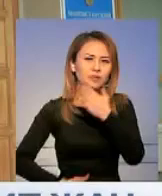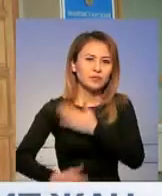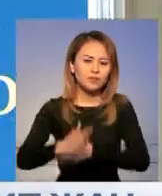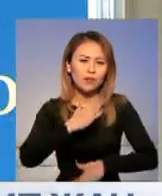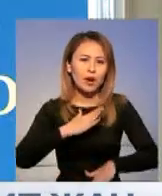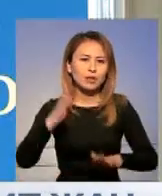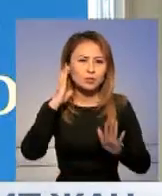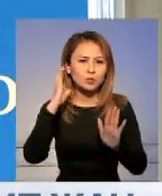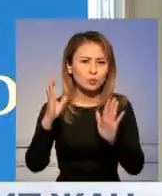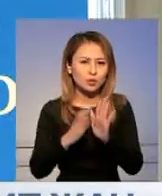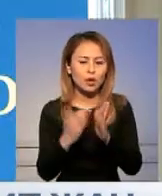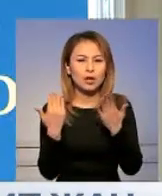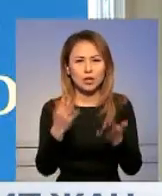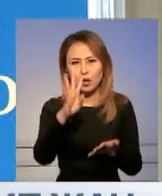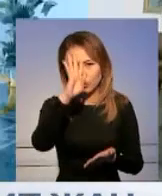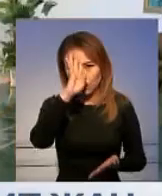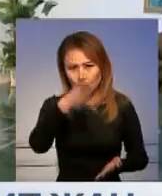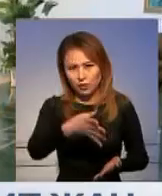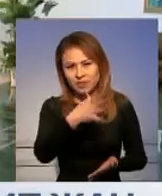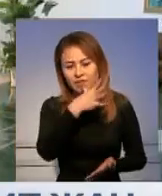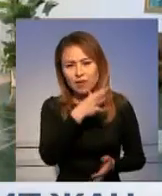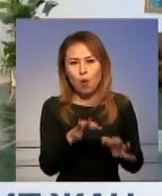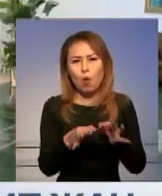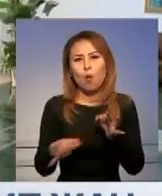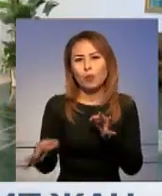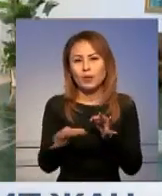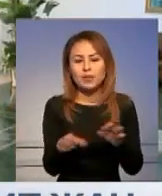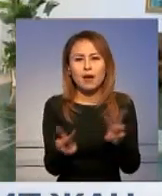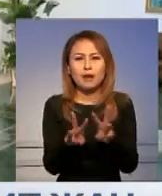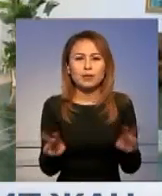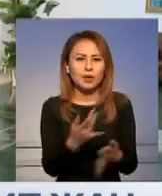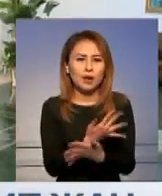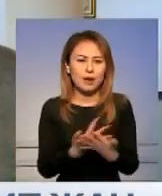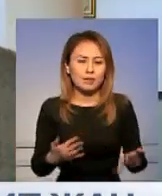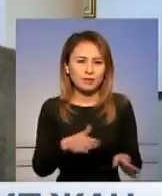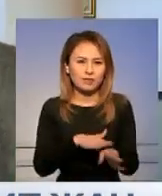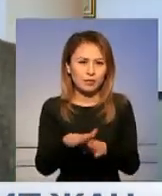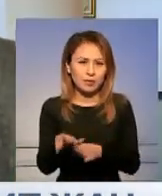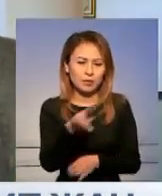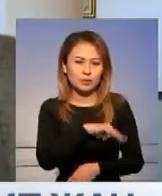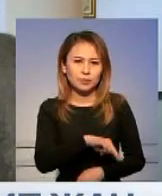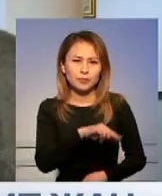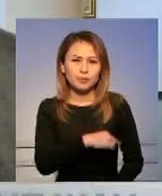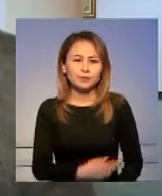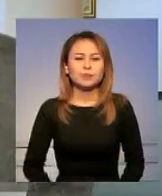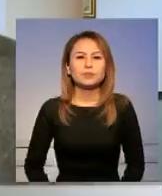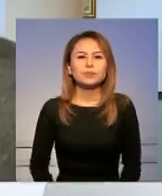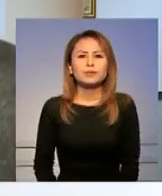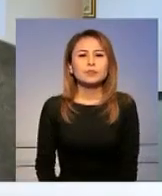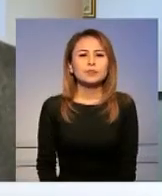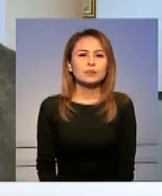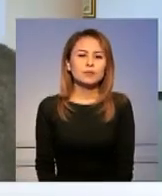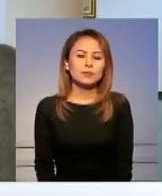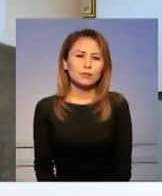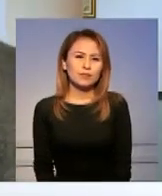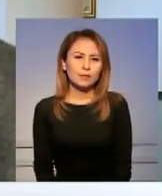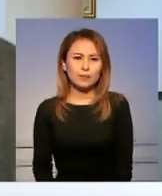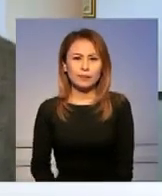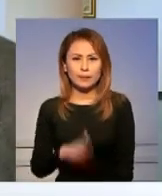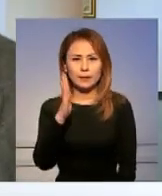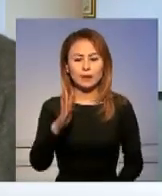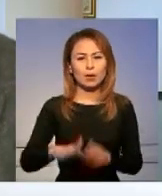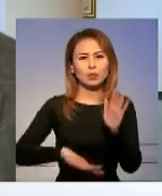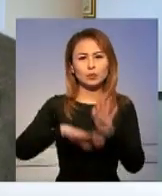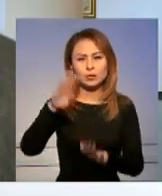екендігін дәлелдеген ол 4 жылдан бері облыс әкімінің кеңесшісі қызметін атқарып жүр. Владислав өзінің бала кезінде